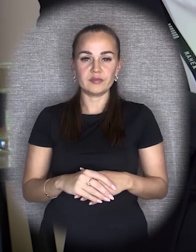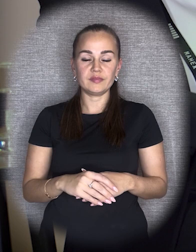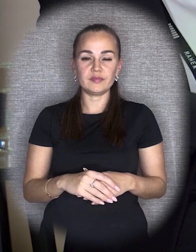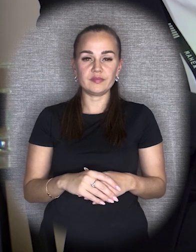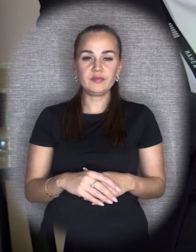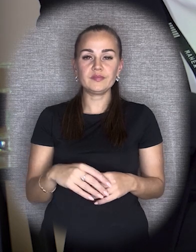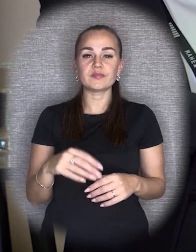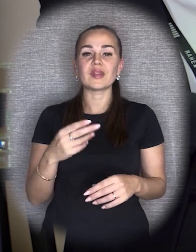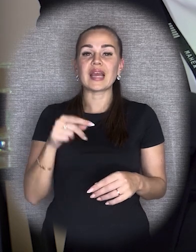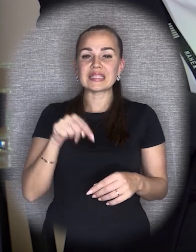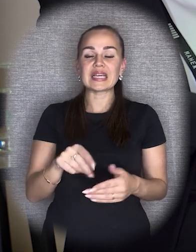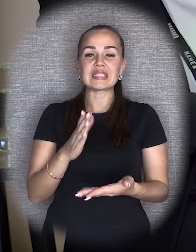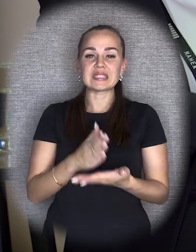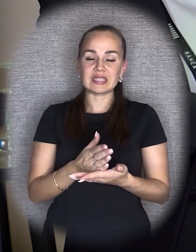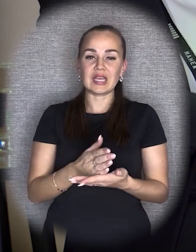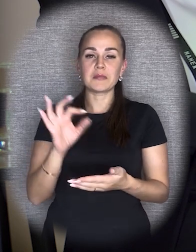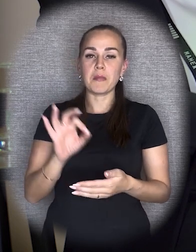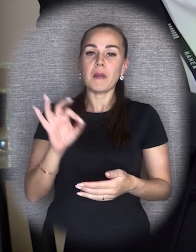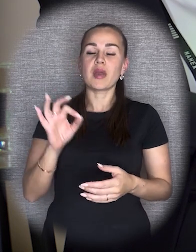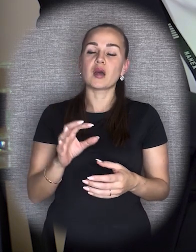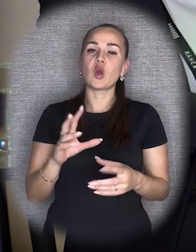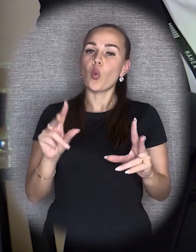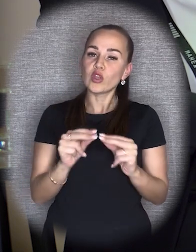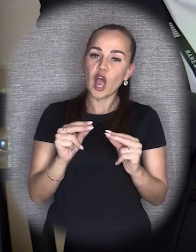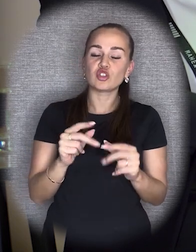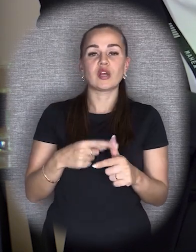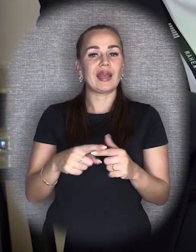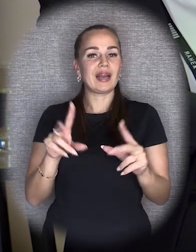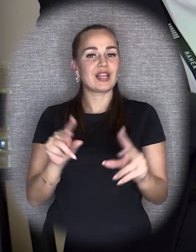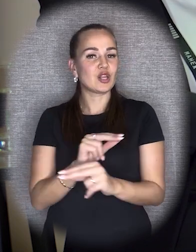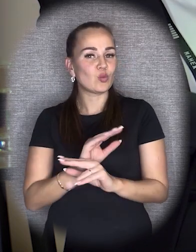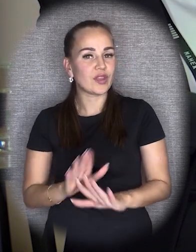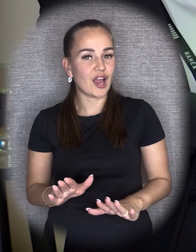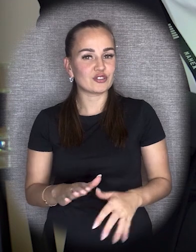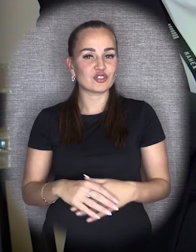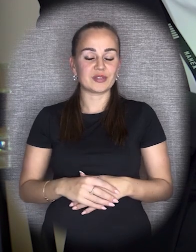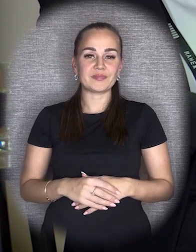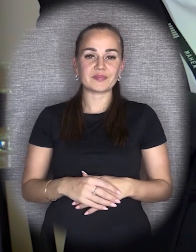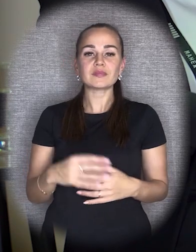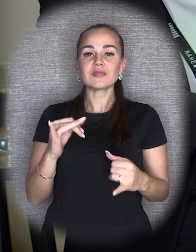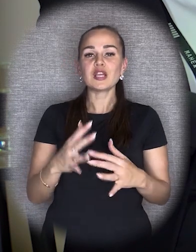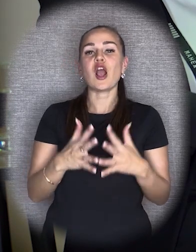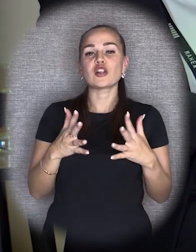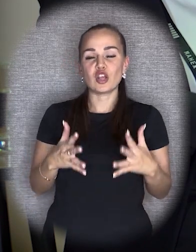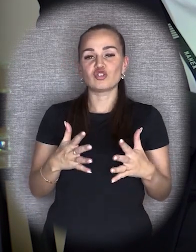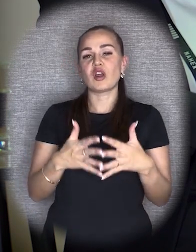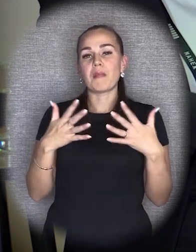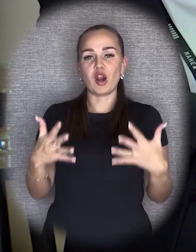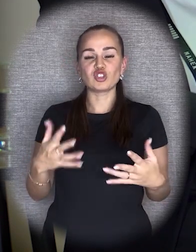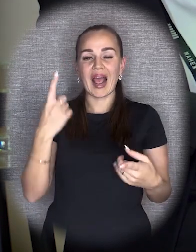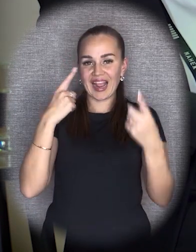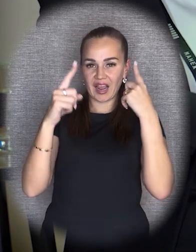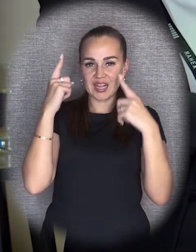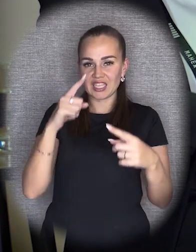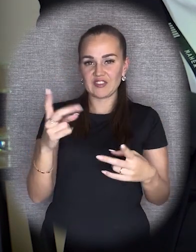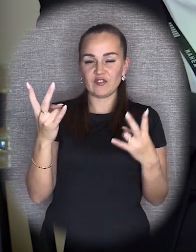заключается момент удачи или неудачи проекта. И, конечно, креативность сотрудников манежа, она